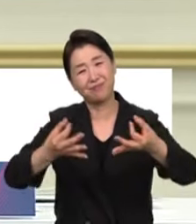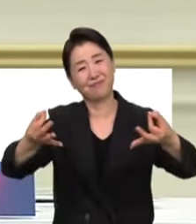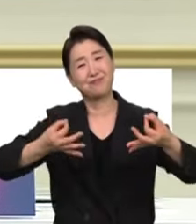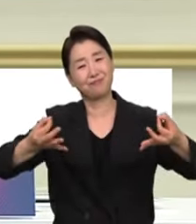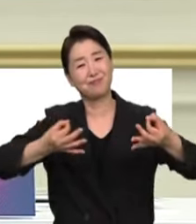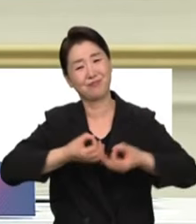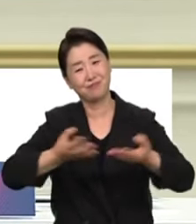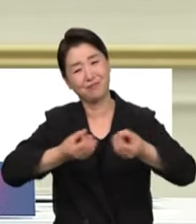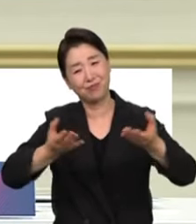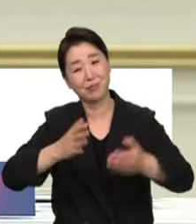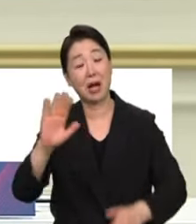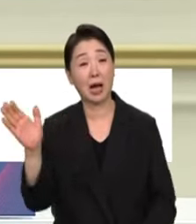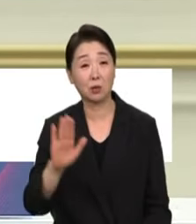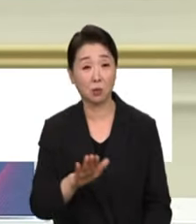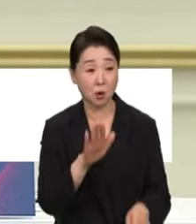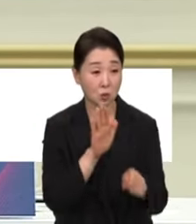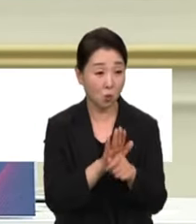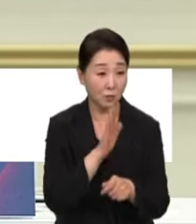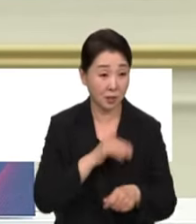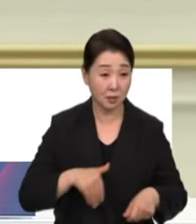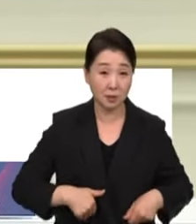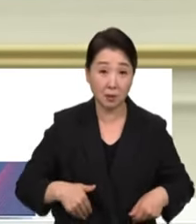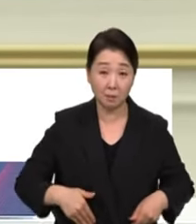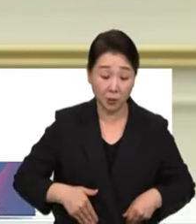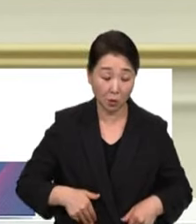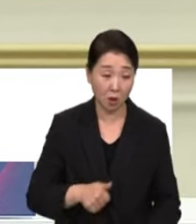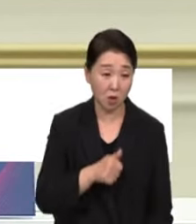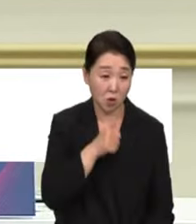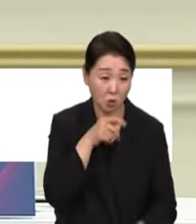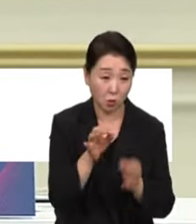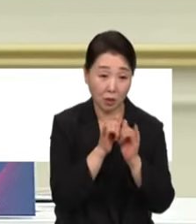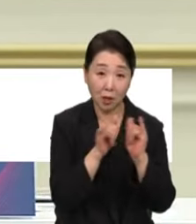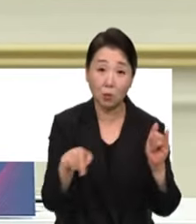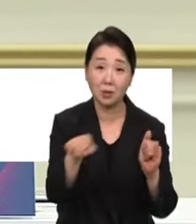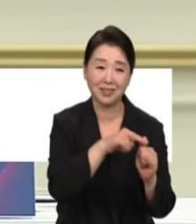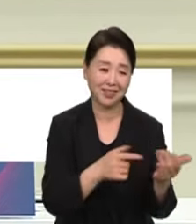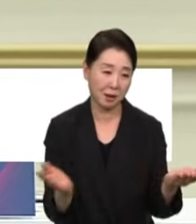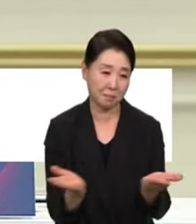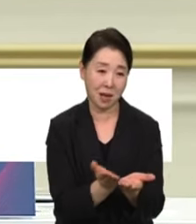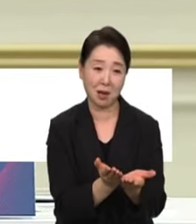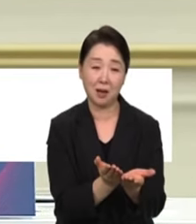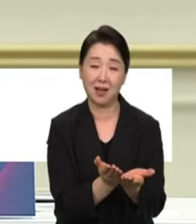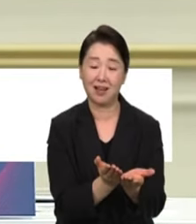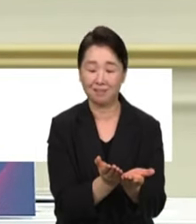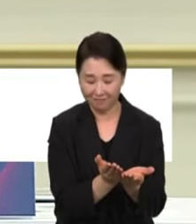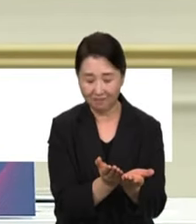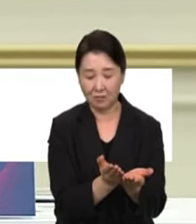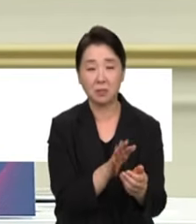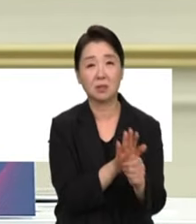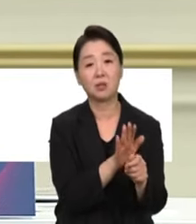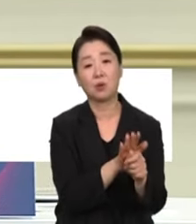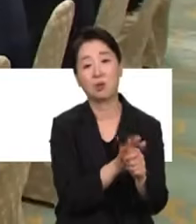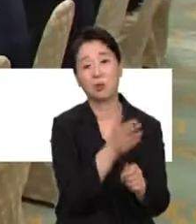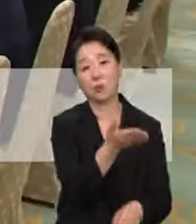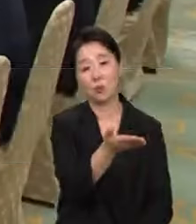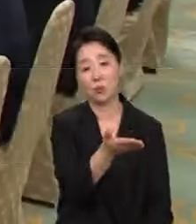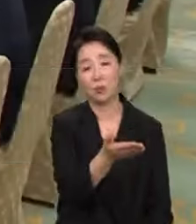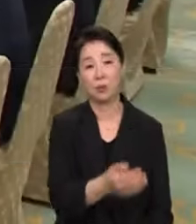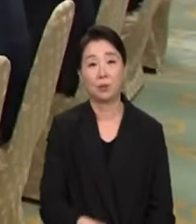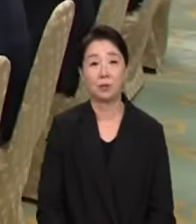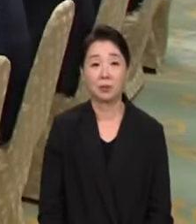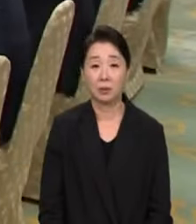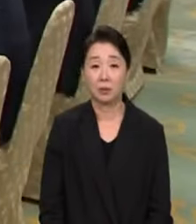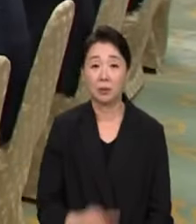아니라 도움이 절실한 소상공인들에게 맞춤형으로 충분한 지원을 펼치고